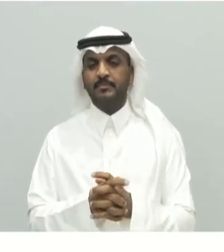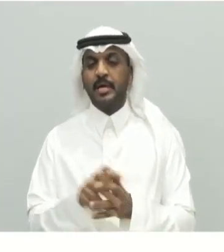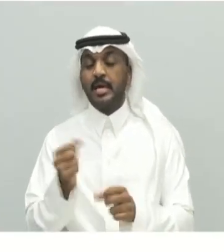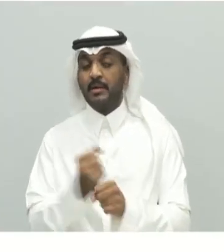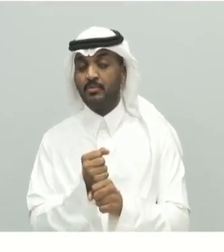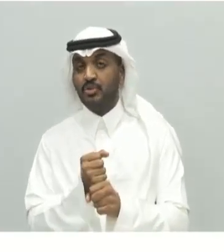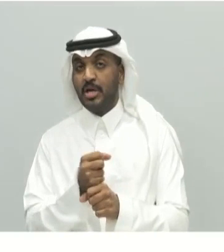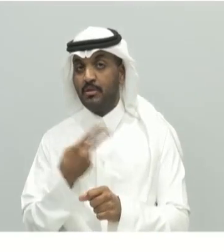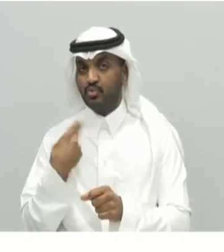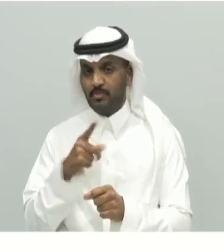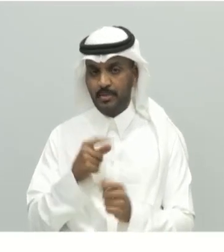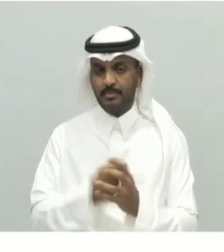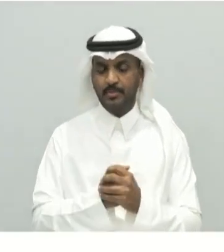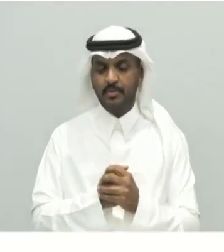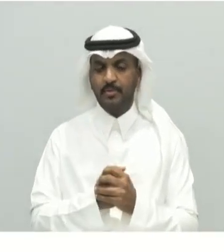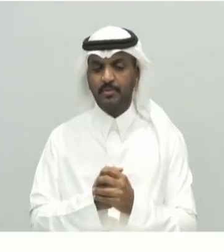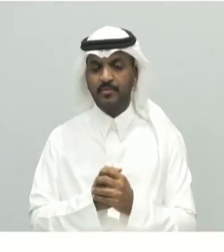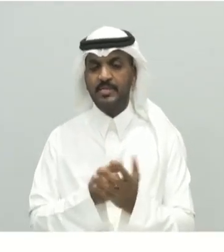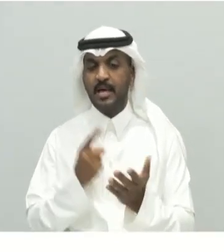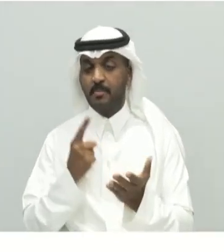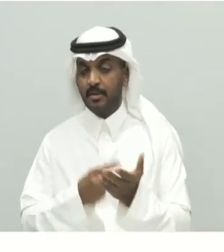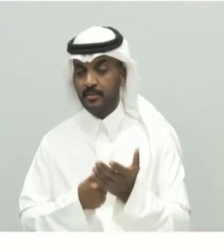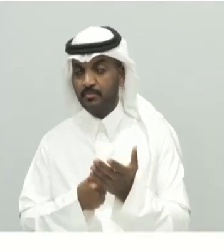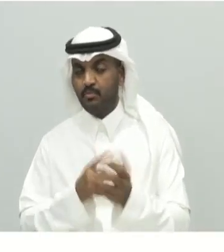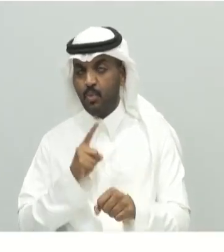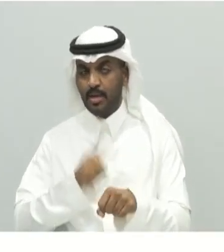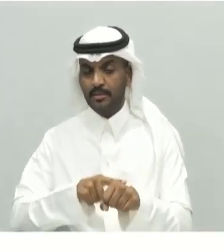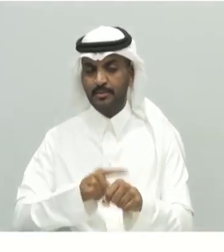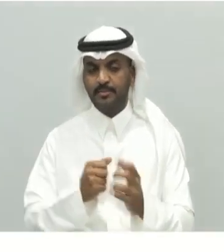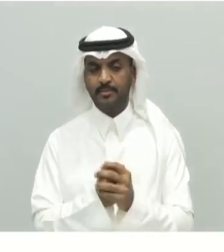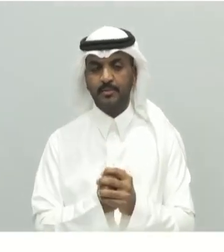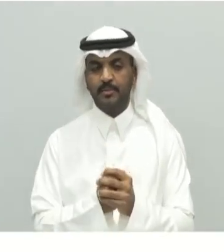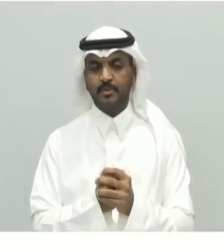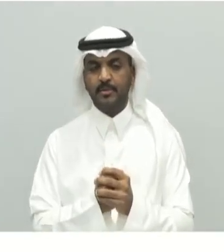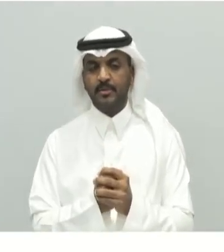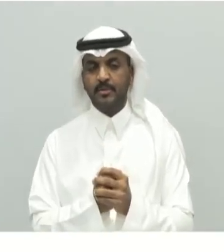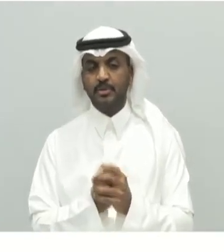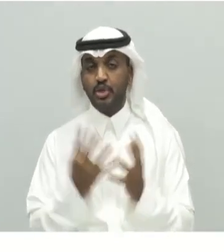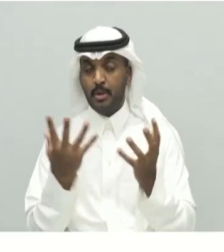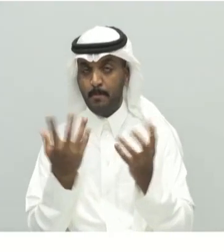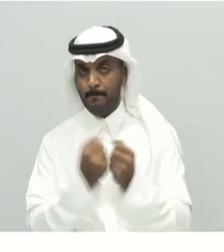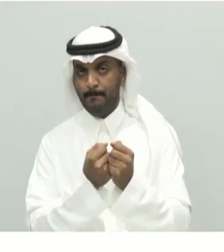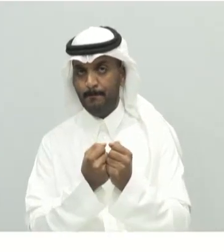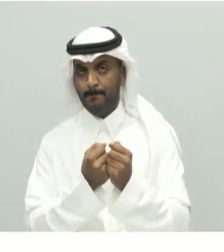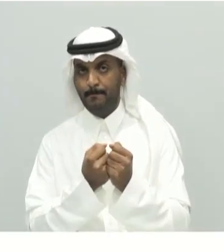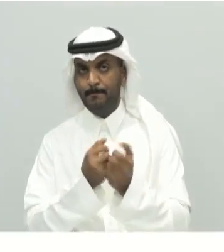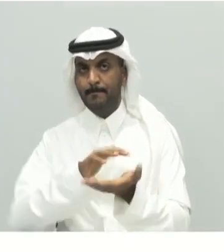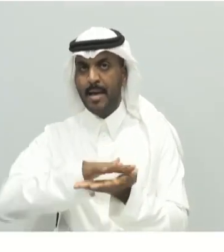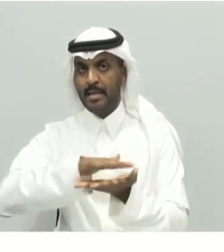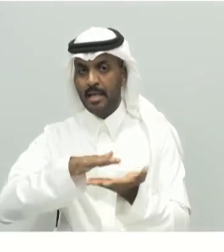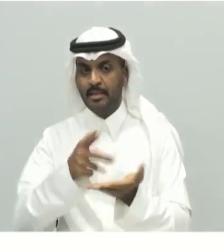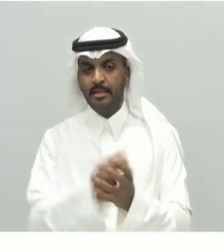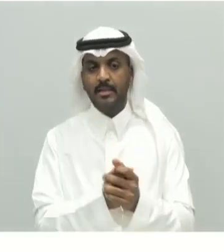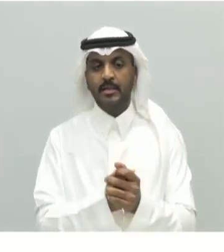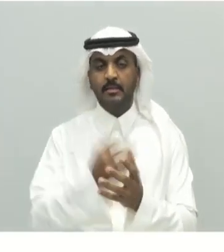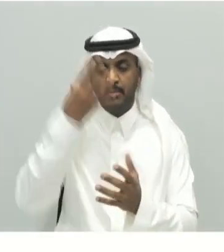جهه رسميه في زمن محدد بالجمع الميداني